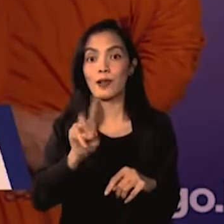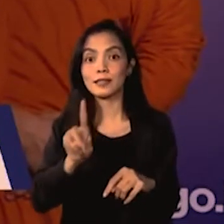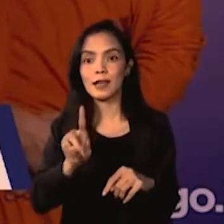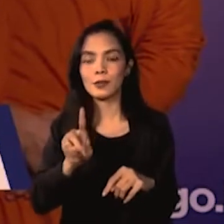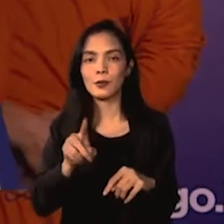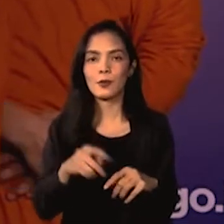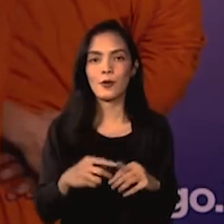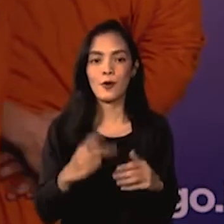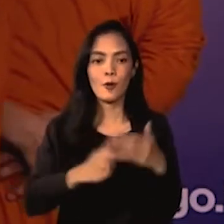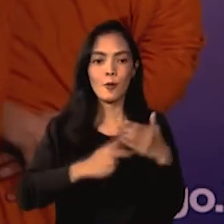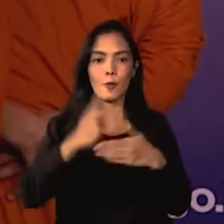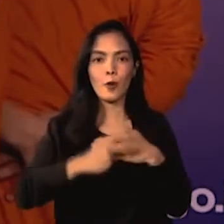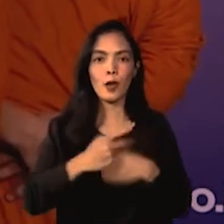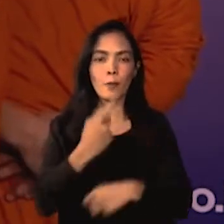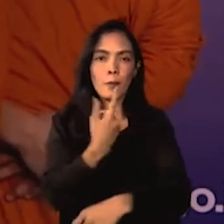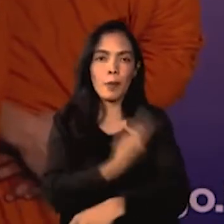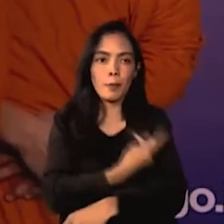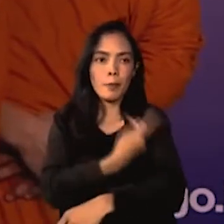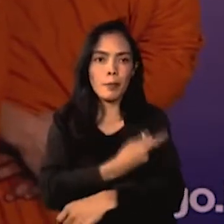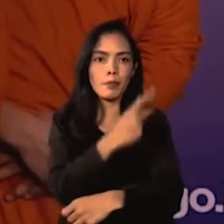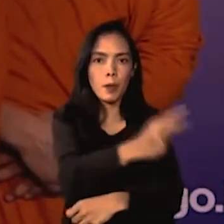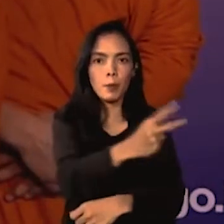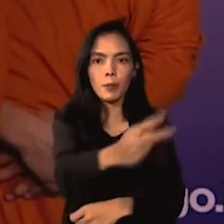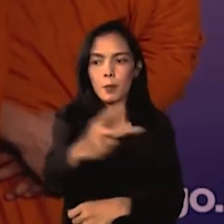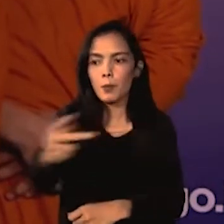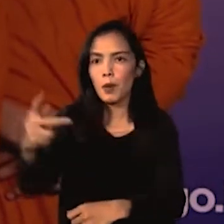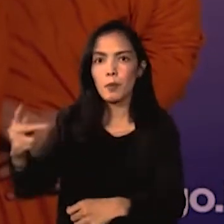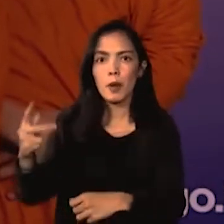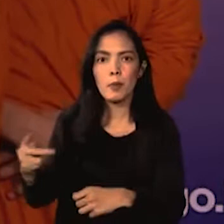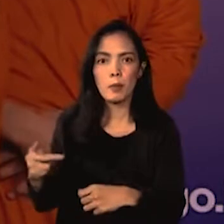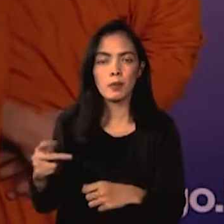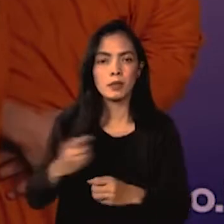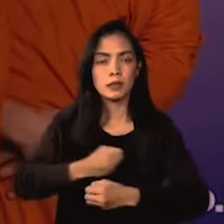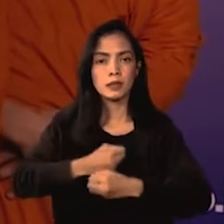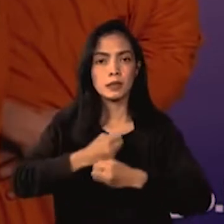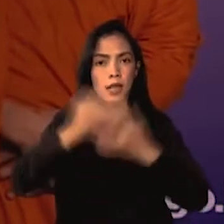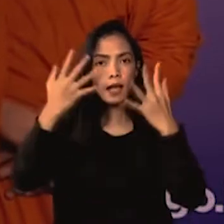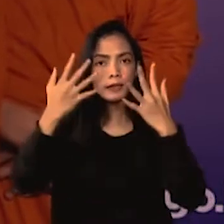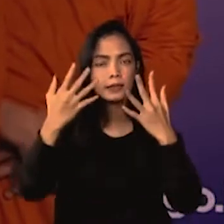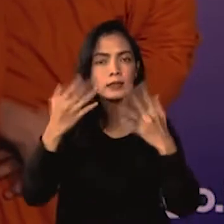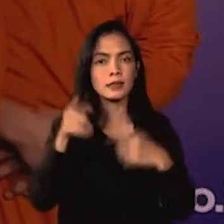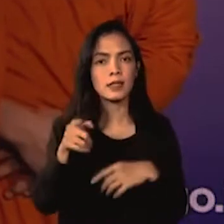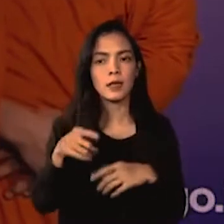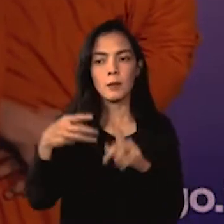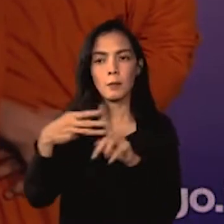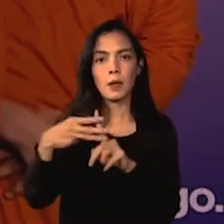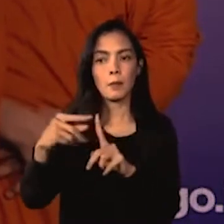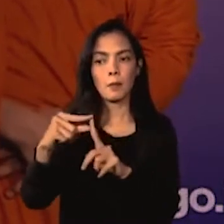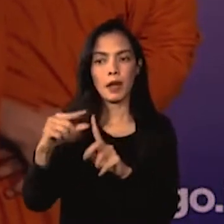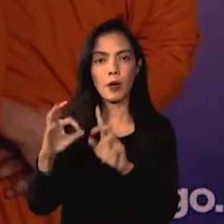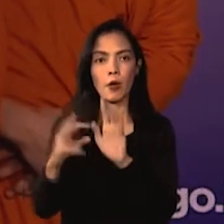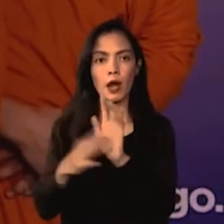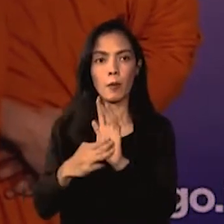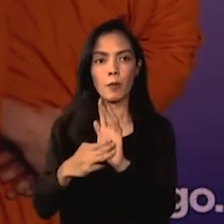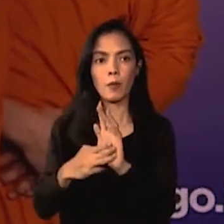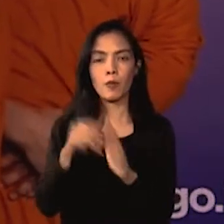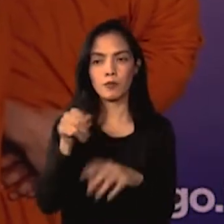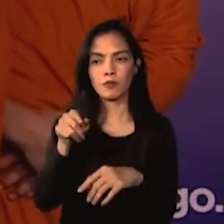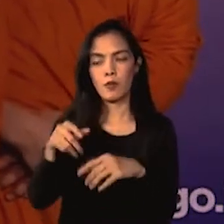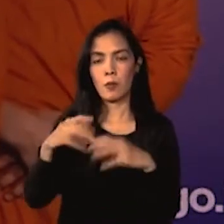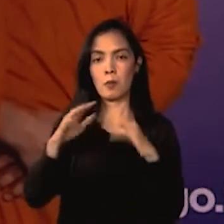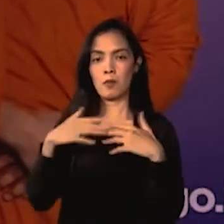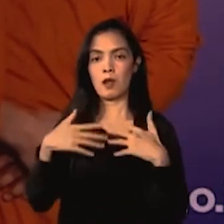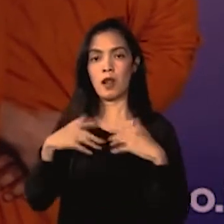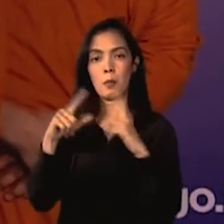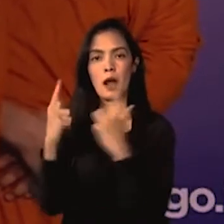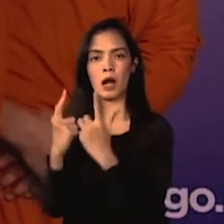Kepastian berjalannya program vaksinasi ini diperoleh setelah Badan Pengawas Obat dan Makanan mengeluarkan